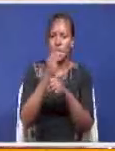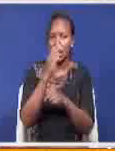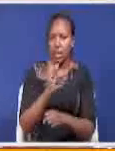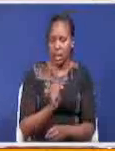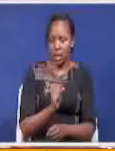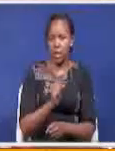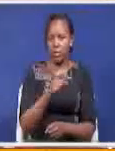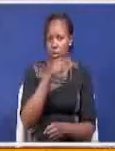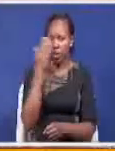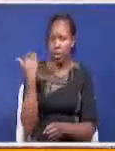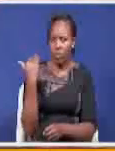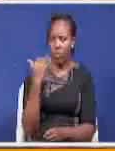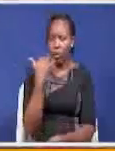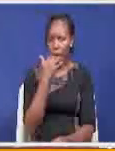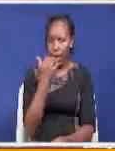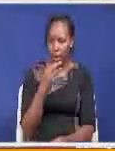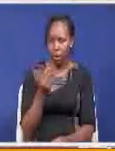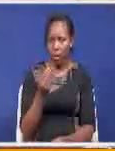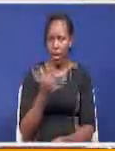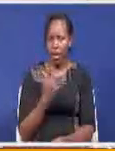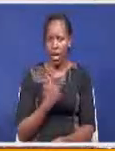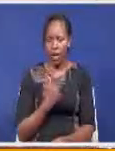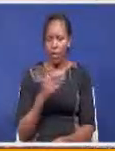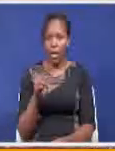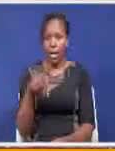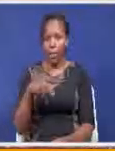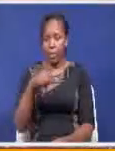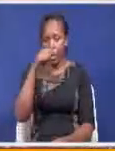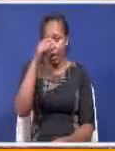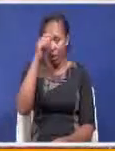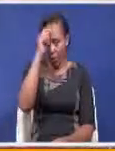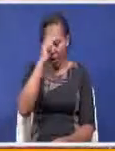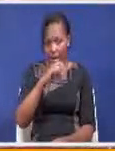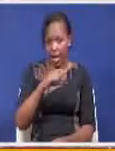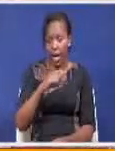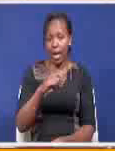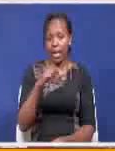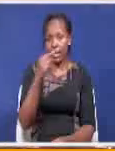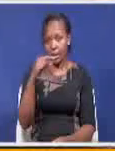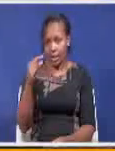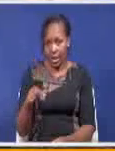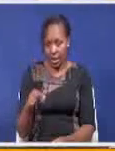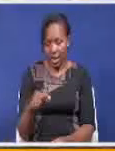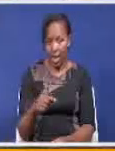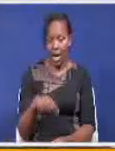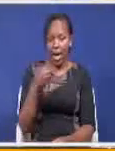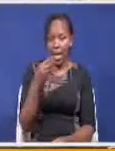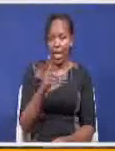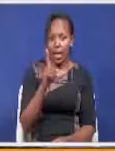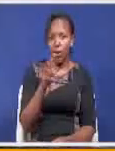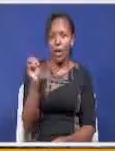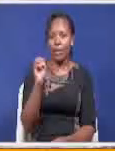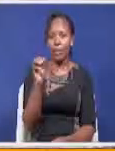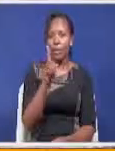gachagwa na ina mbesa. MP wa Tharaka Gitonga Murugara akotema 1 million mwanka Indian Ocean. Susan akiuga bari